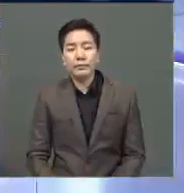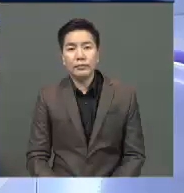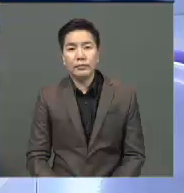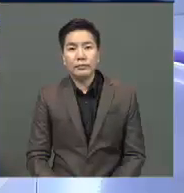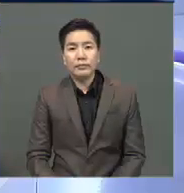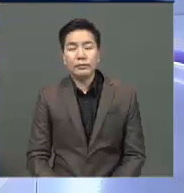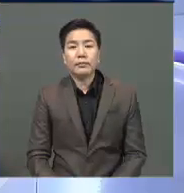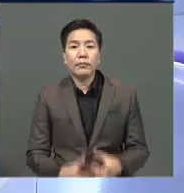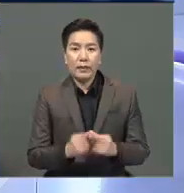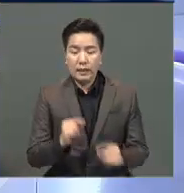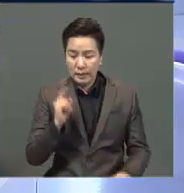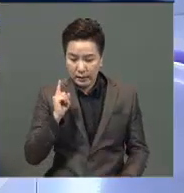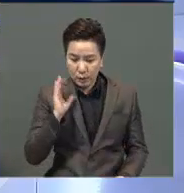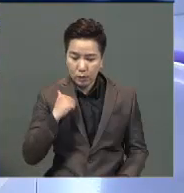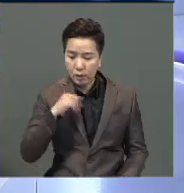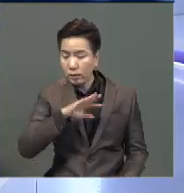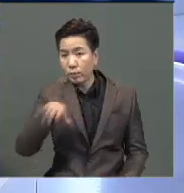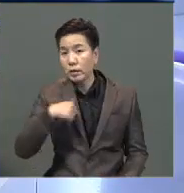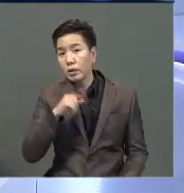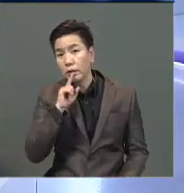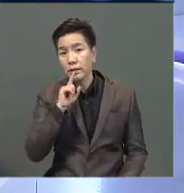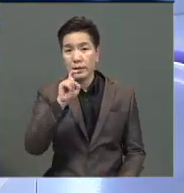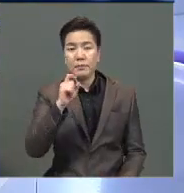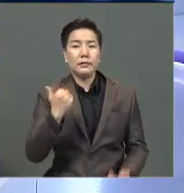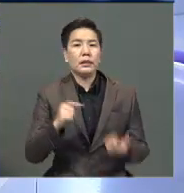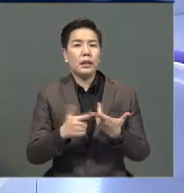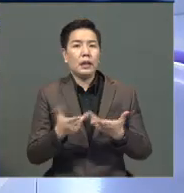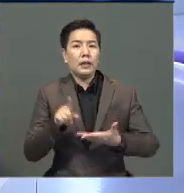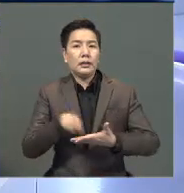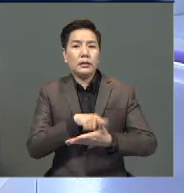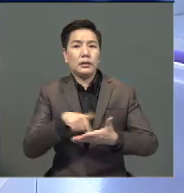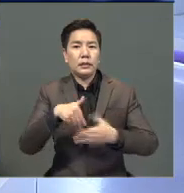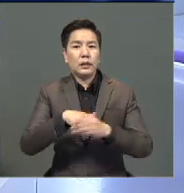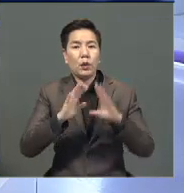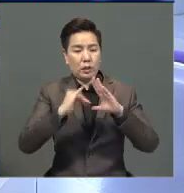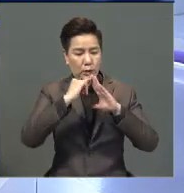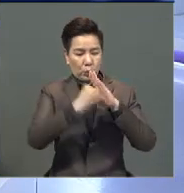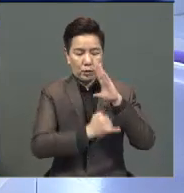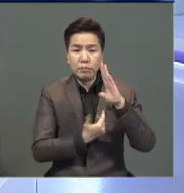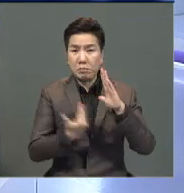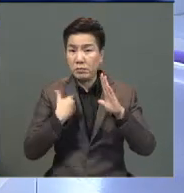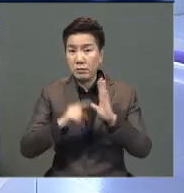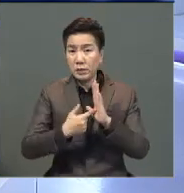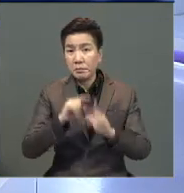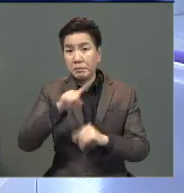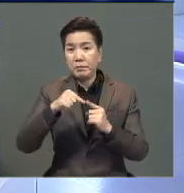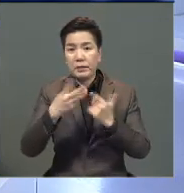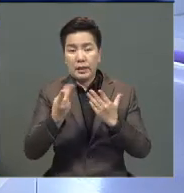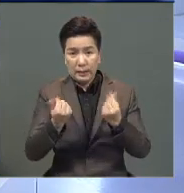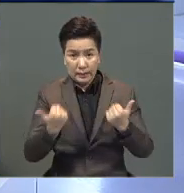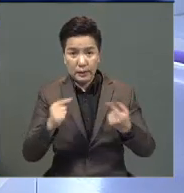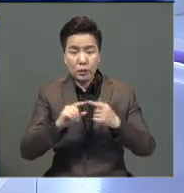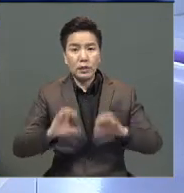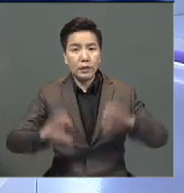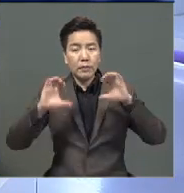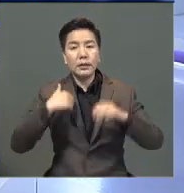ข้อเสนอเรื่องหนึ่งที่ซื้อมาจนก็ถามแล้วก็ถามมาว่าเองกำลังตั้งท้องถิ่นเมื่อไหร่จะเกิดขึ้นก็มีสัญญาณจากทางของรัฐบาล